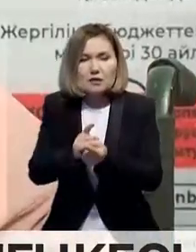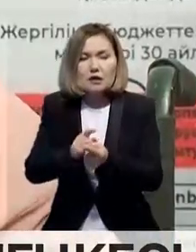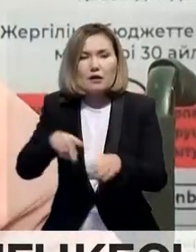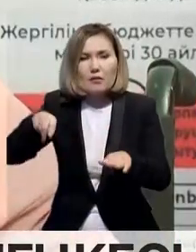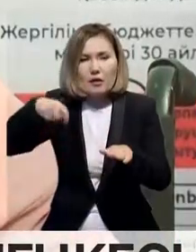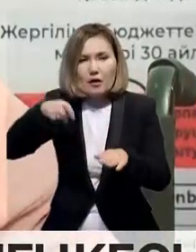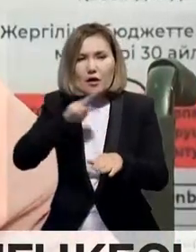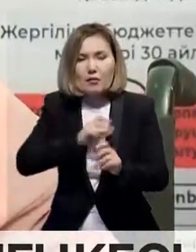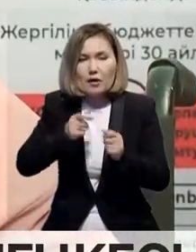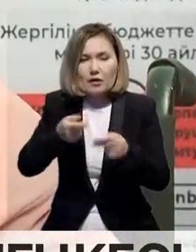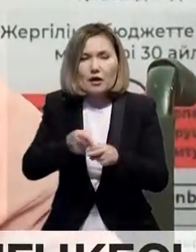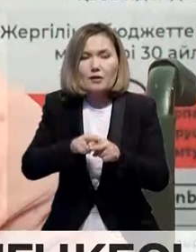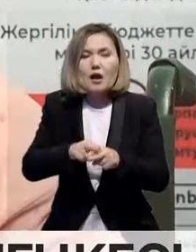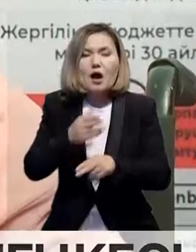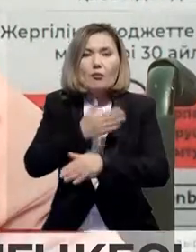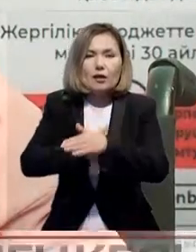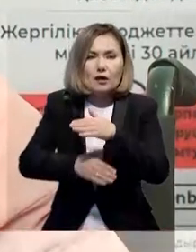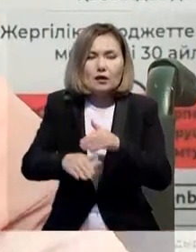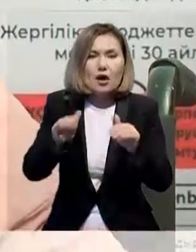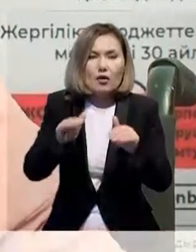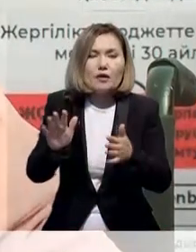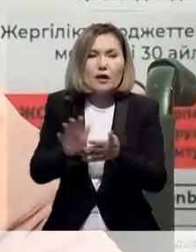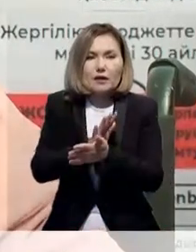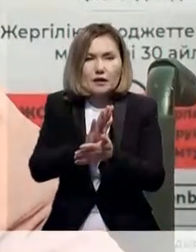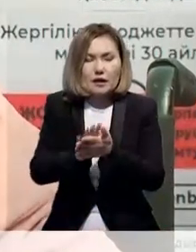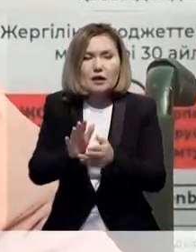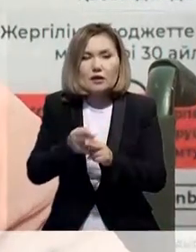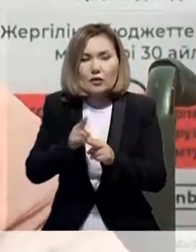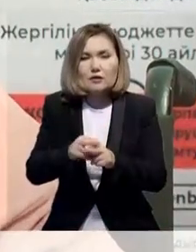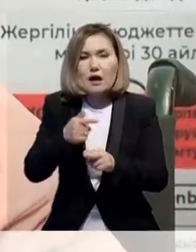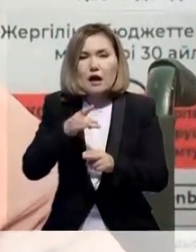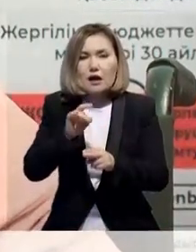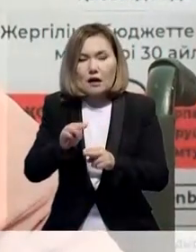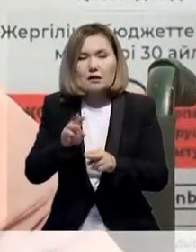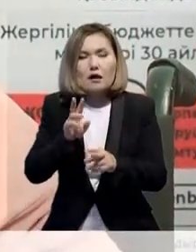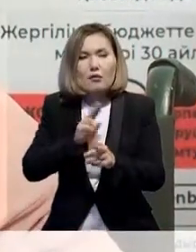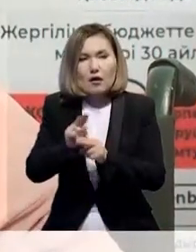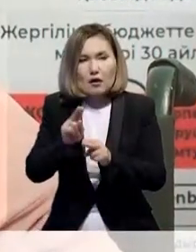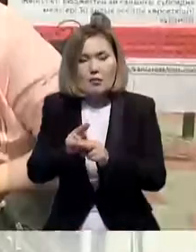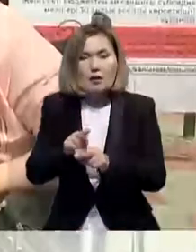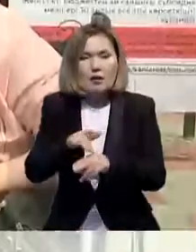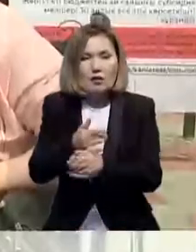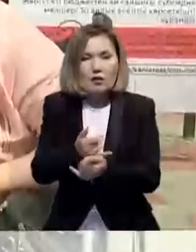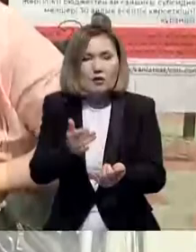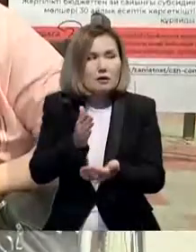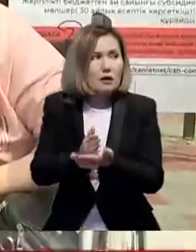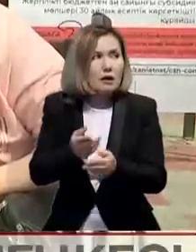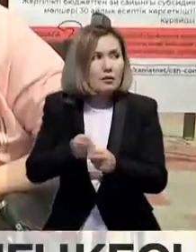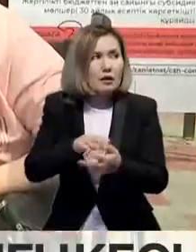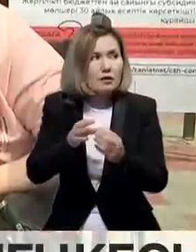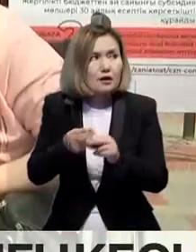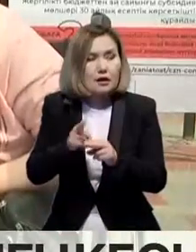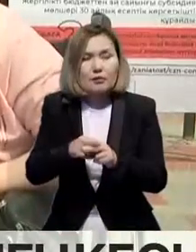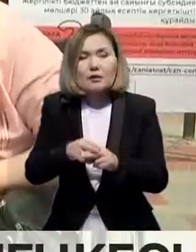Мүмкіндіктерге колледждерде тегін грант мамандықтары жаңа көрсетіледі екен. Және мына жерде